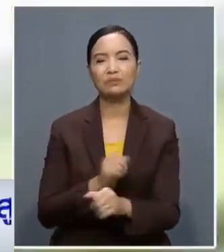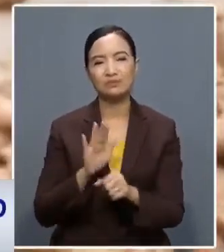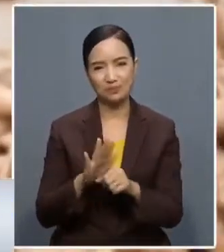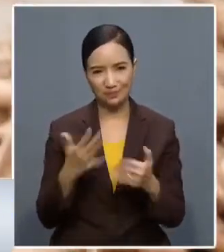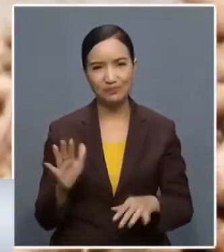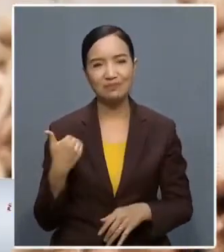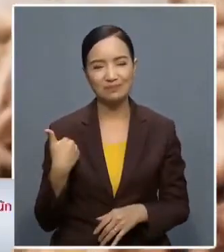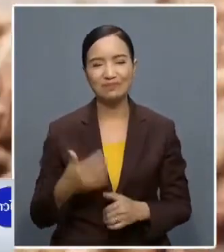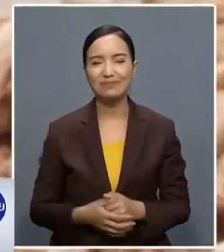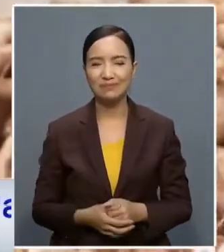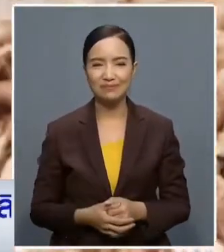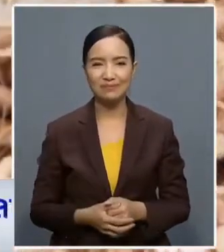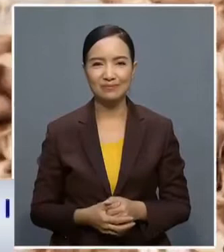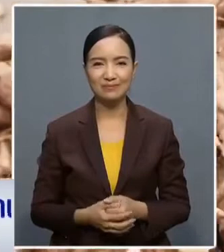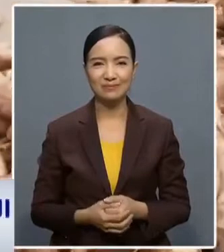อ้